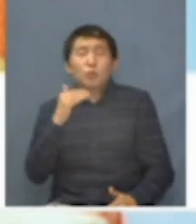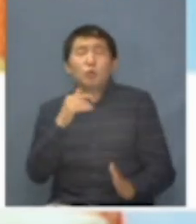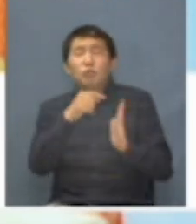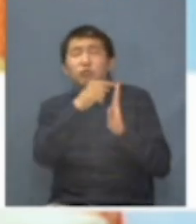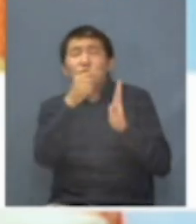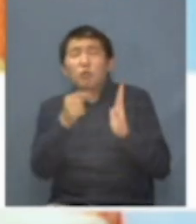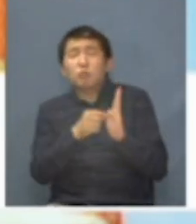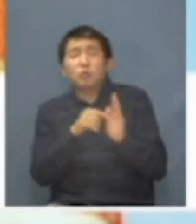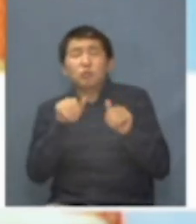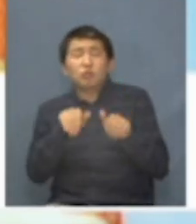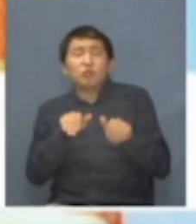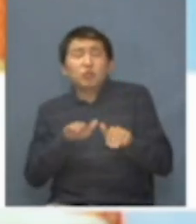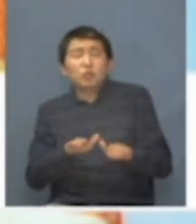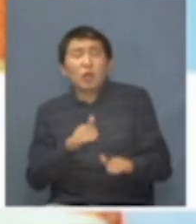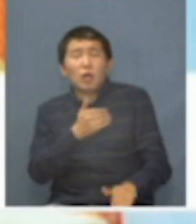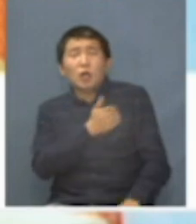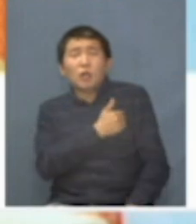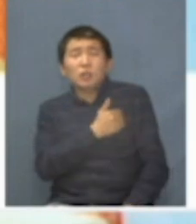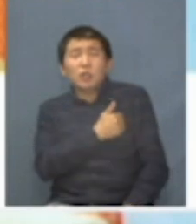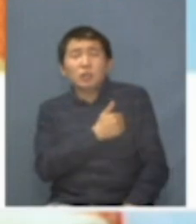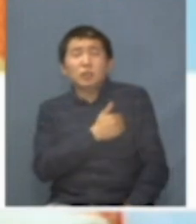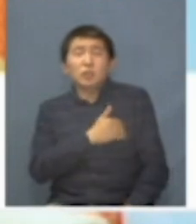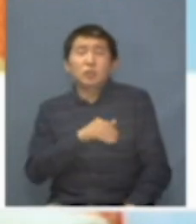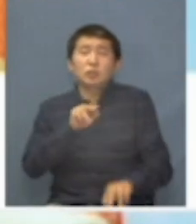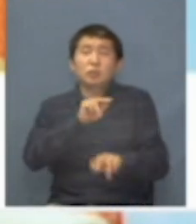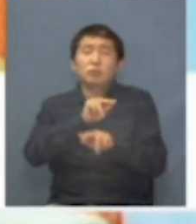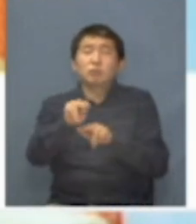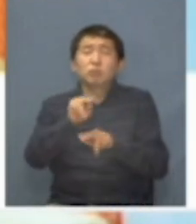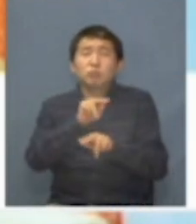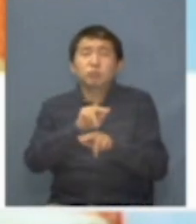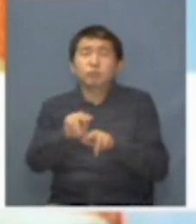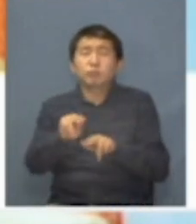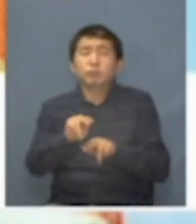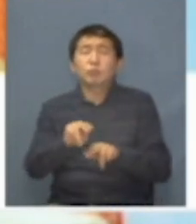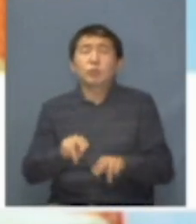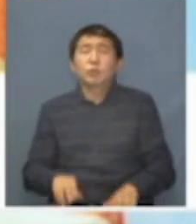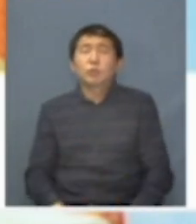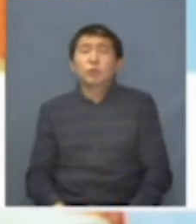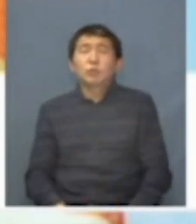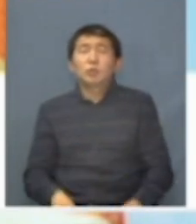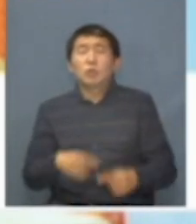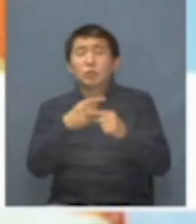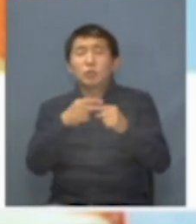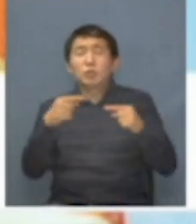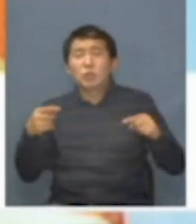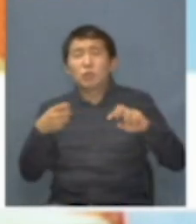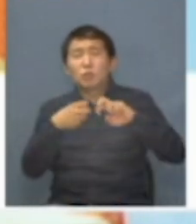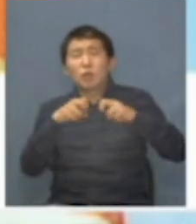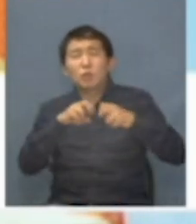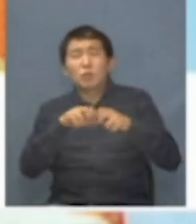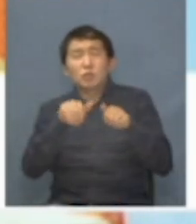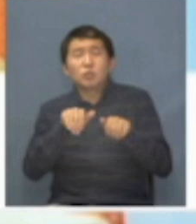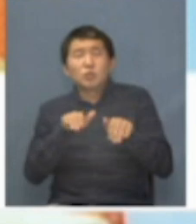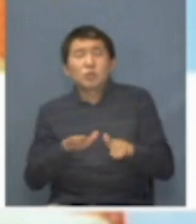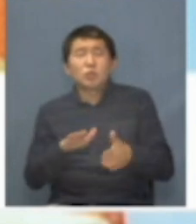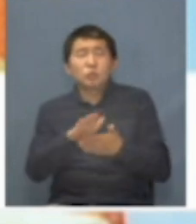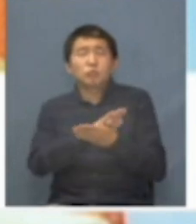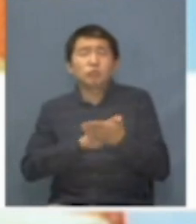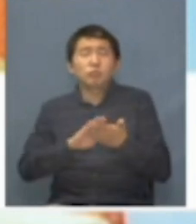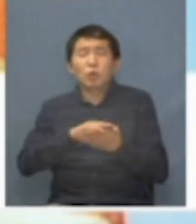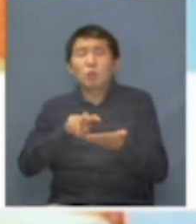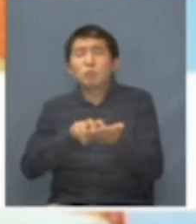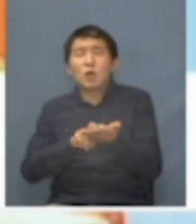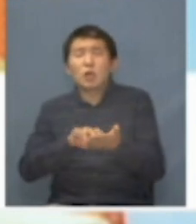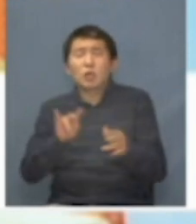көп. Сондықтан трансформациялық көшбасшылықты үйрету мақсатында тренинг өткізудеміз. Кейбір мәселелерді шешкен кезде ештеңеден қорықпау керек.